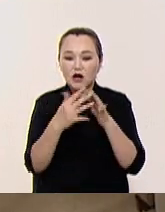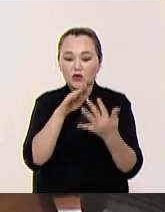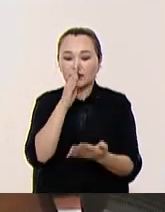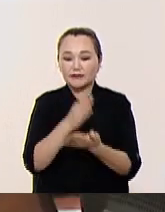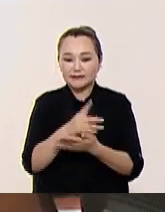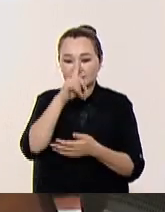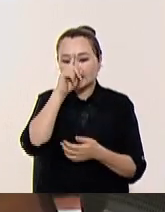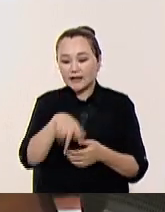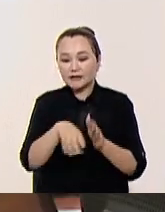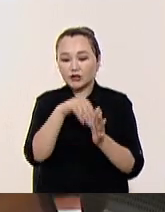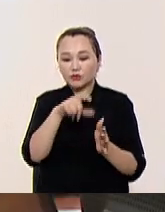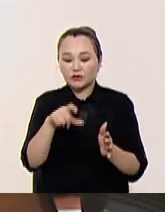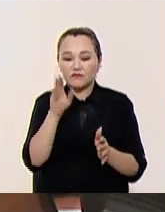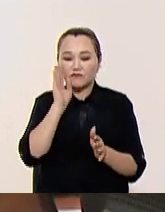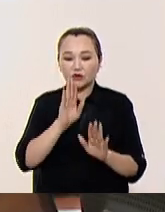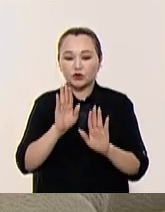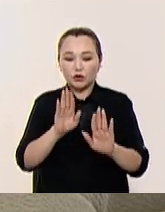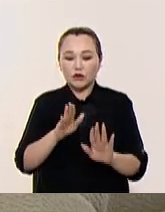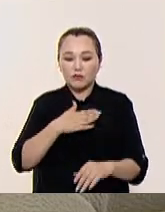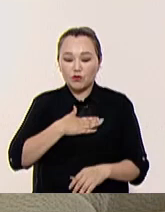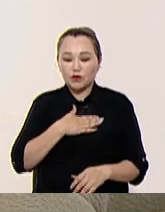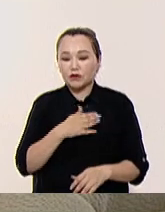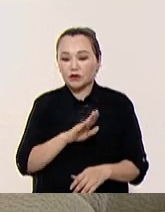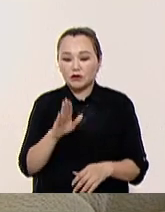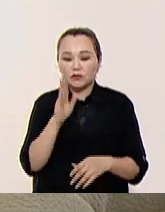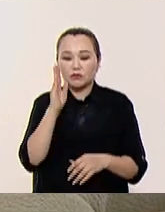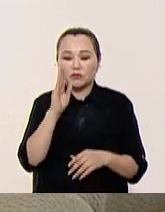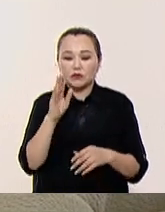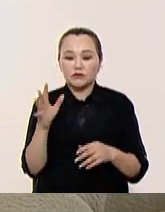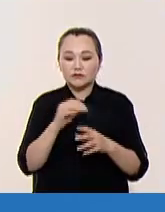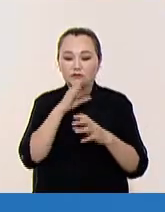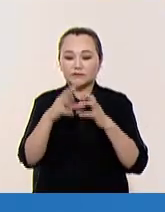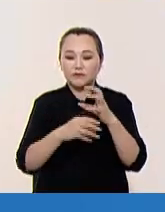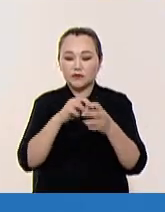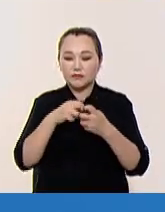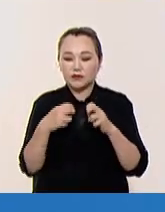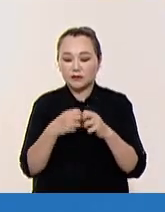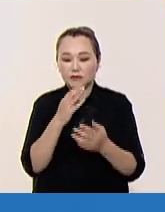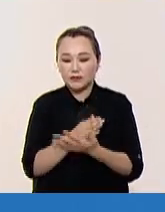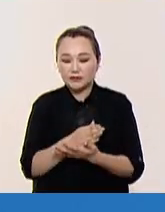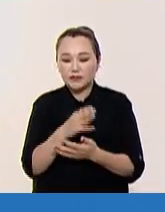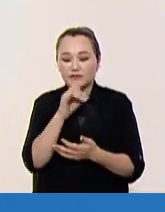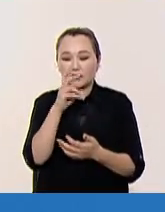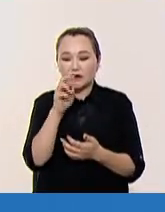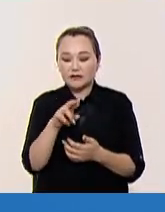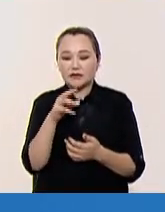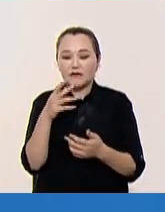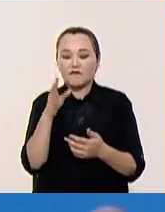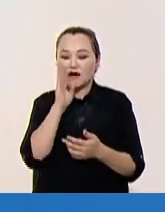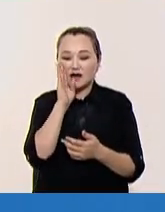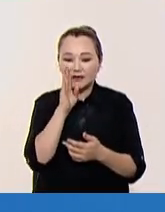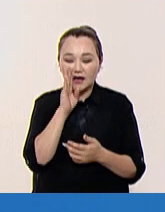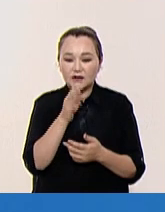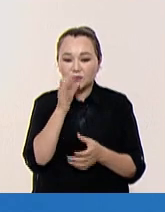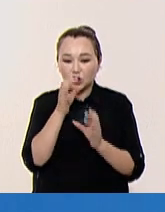мойындады. Ал депутаттар ауыз су тек біздің ғана емес, жаһандық мәселе деп отыр. Мелиорация болсын, ауыз су болсын,